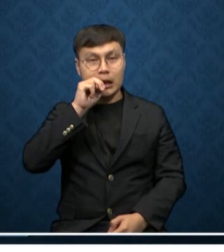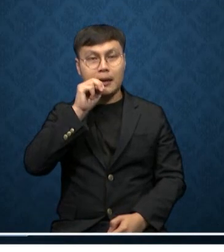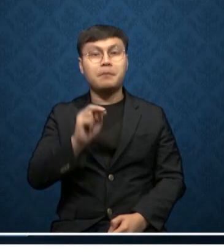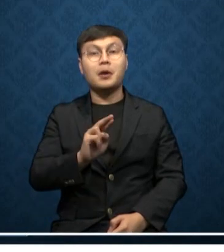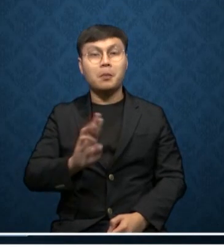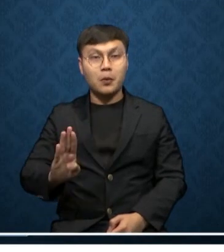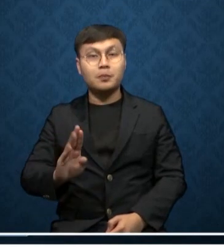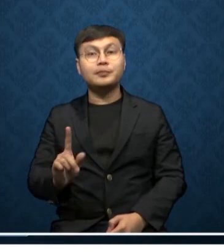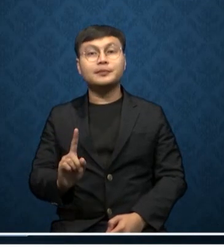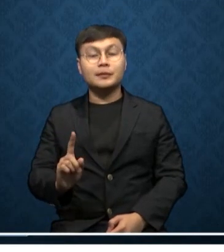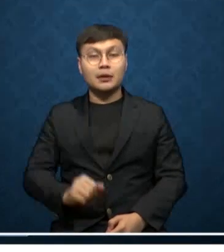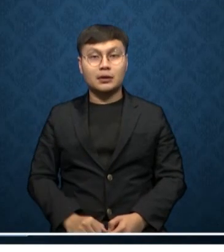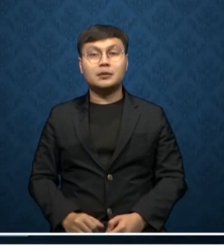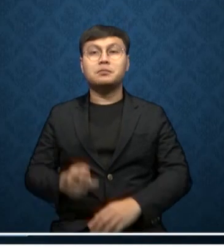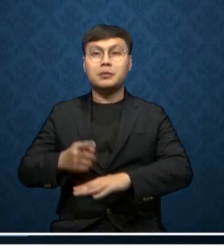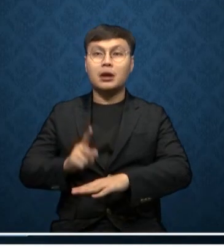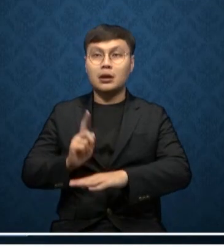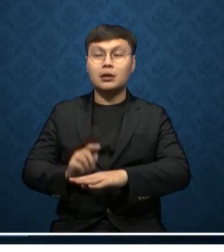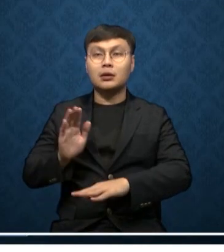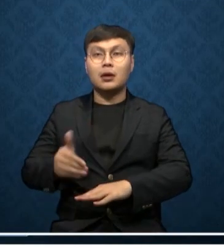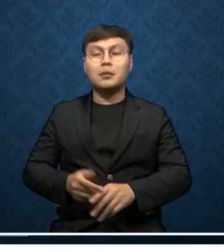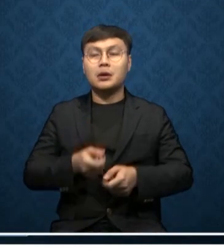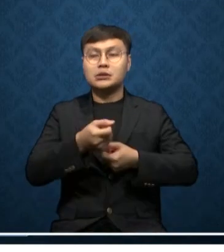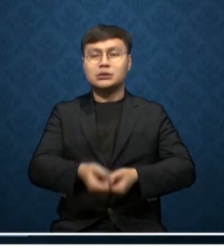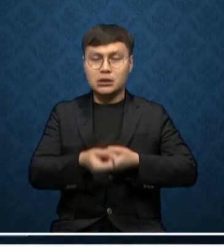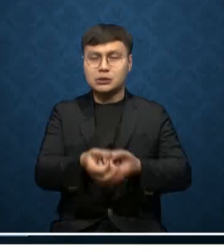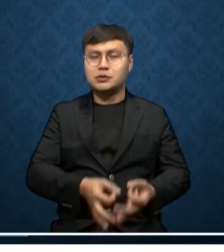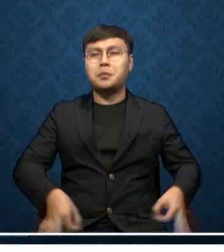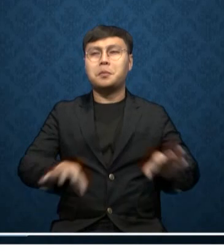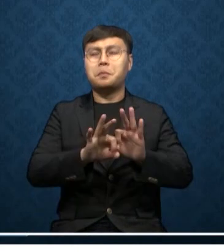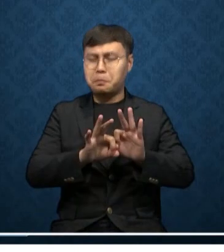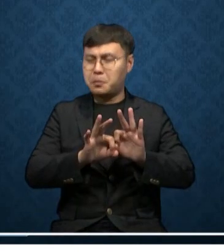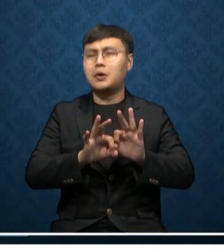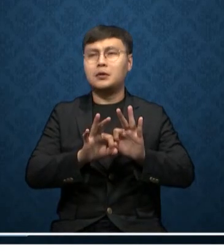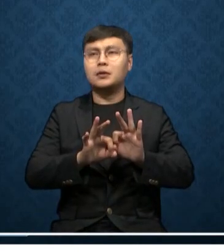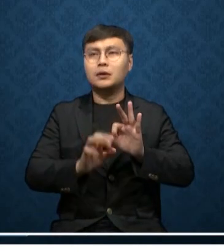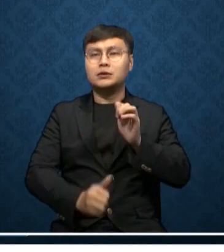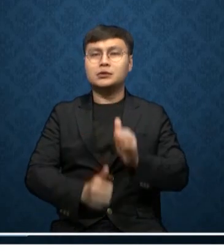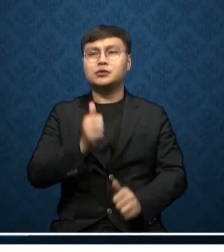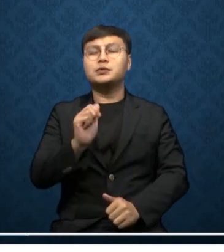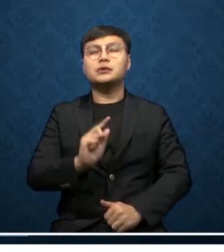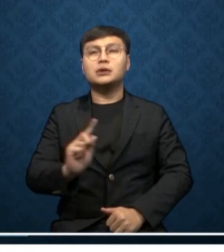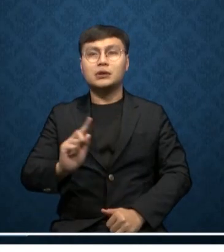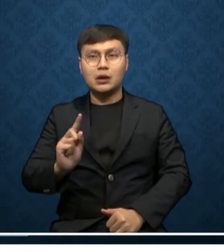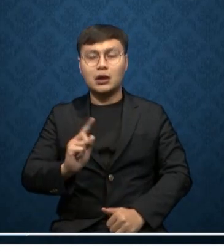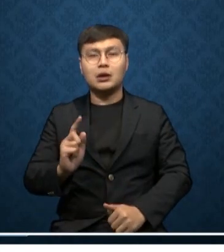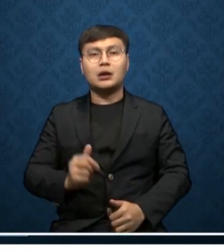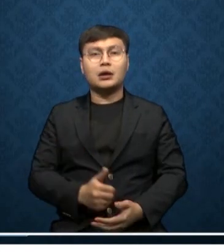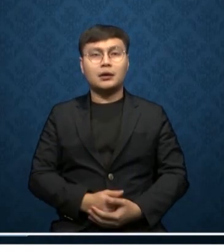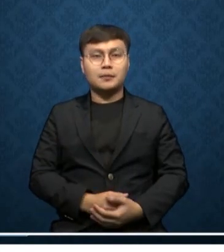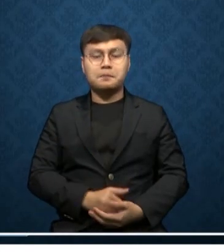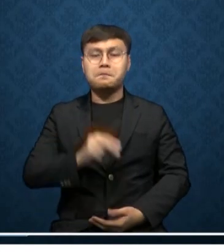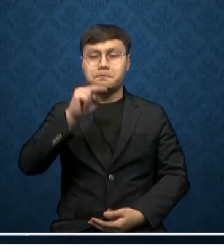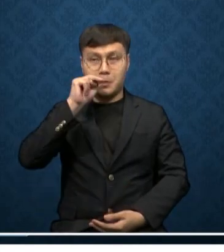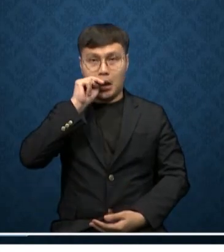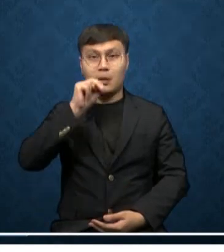ประธานครับการเกษตรแน่นอนที่สำคัญมากที่สุดก็คือปัจจัยชี้ขาดของความสำเร็จร่มเยวในการขับเคลื่อนยศาสตร์ด้านนี้ก็